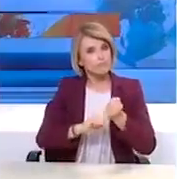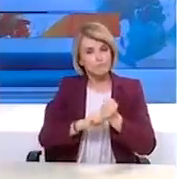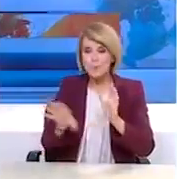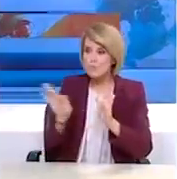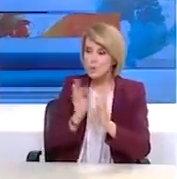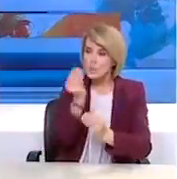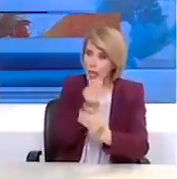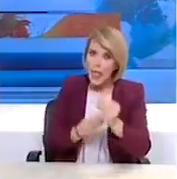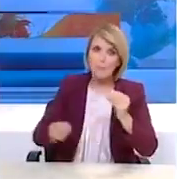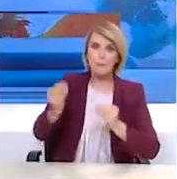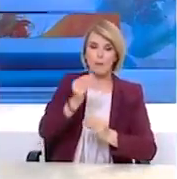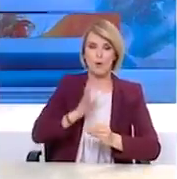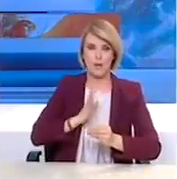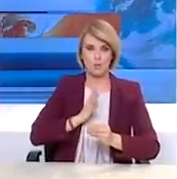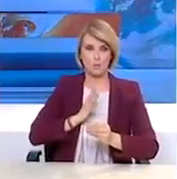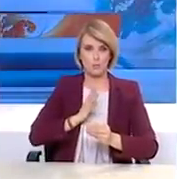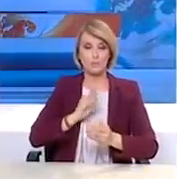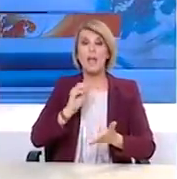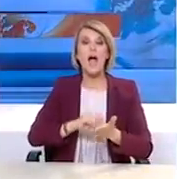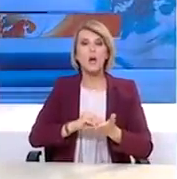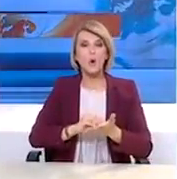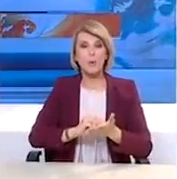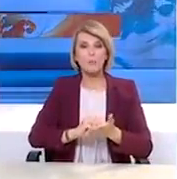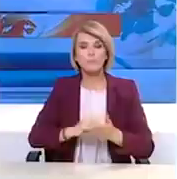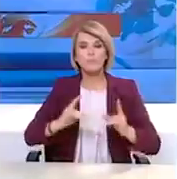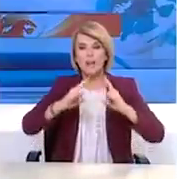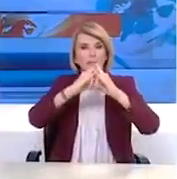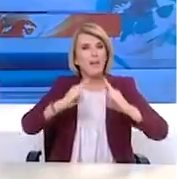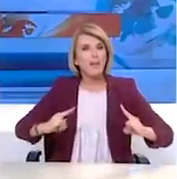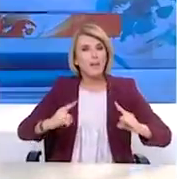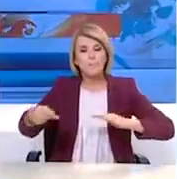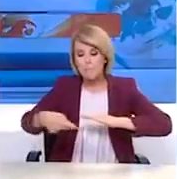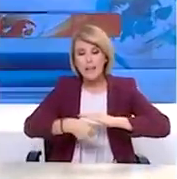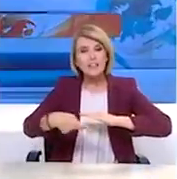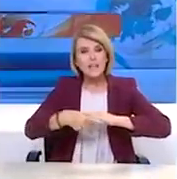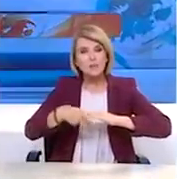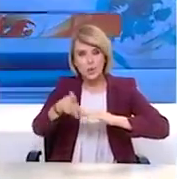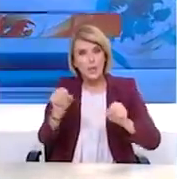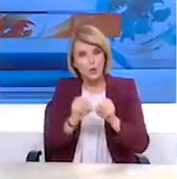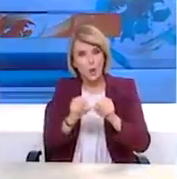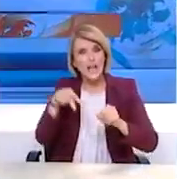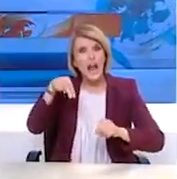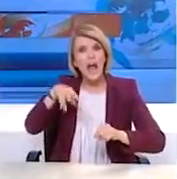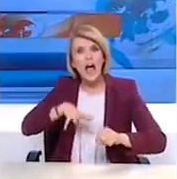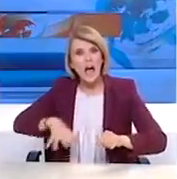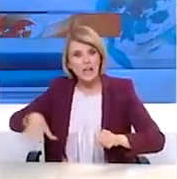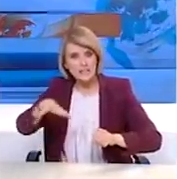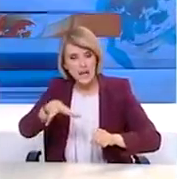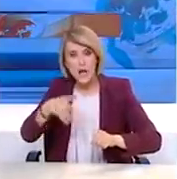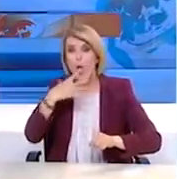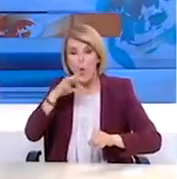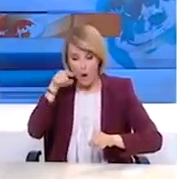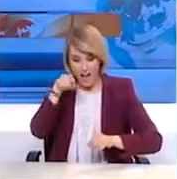ενώ κλείνει, στεγανοποιείται η δομή μεταναστών στο Κουτσόχερο, λαμβάνοντας υπόψη ότι από τα στοιχεία της